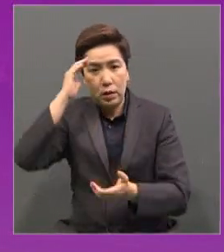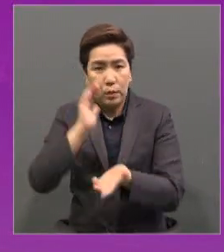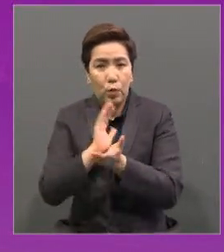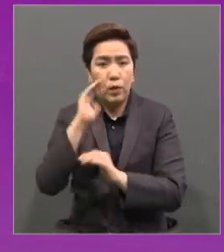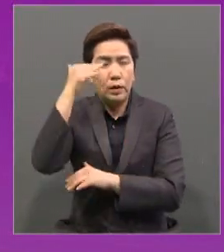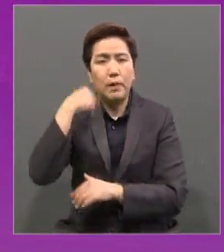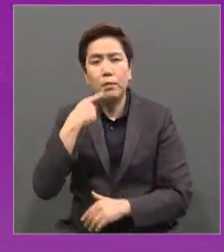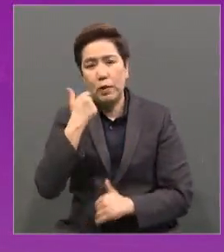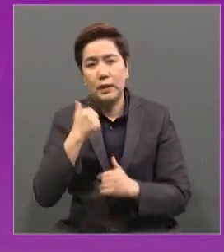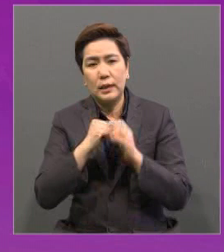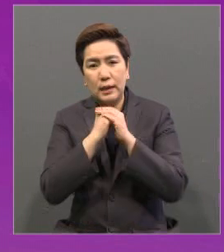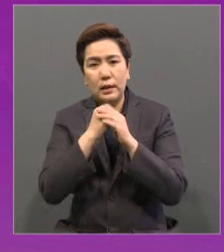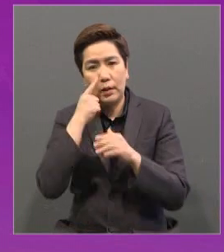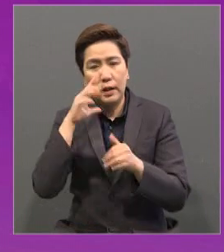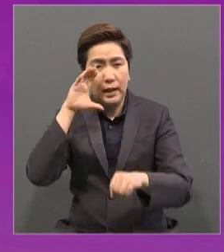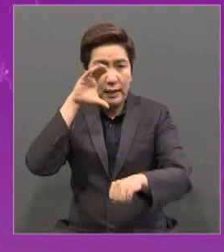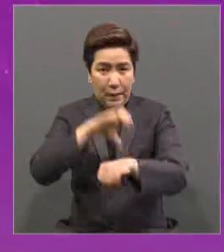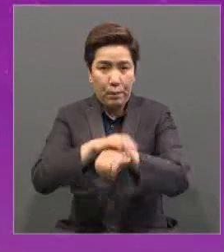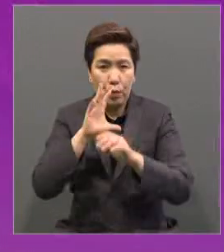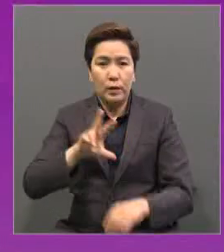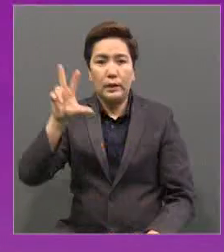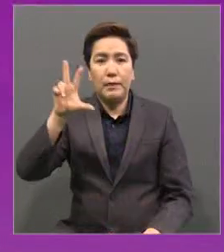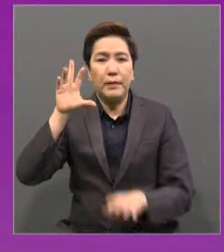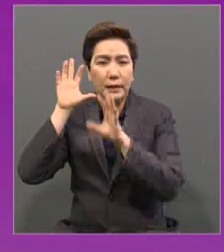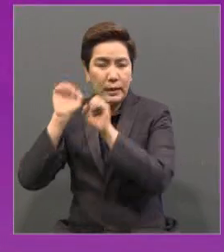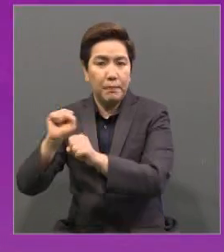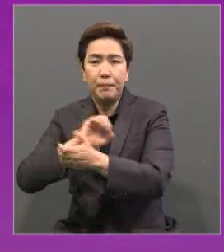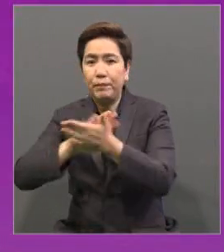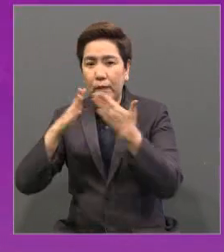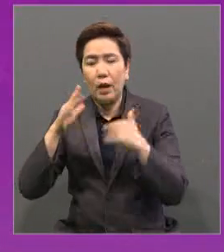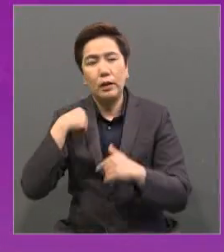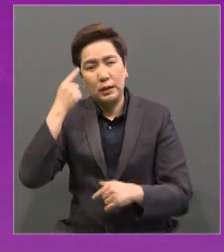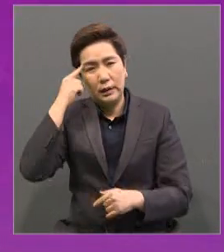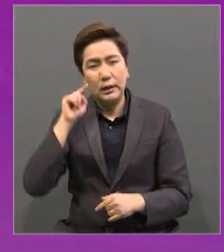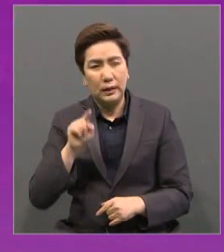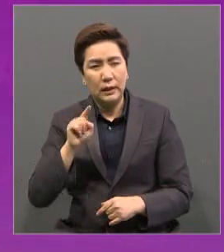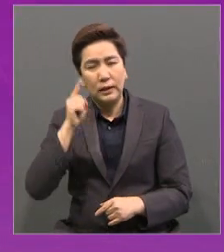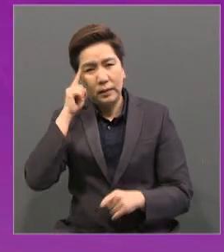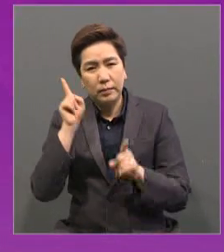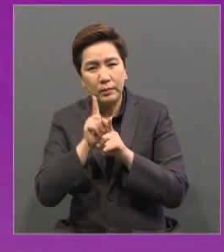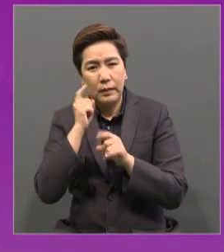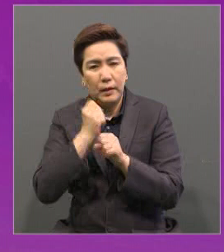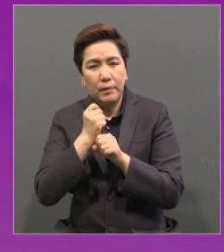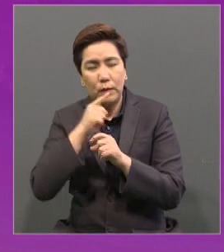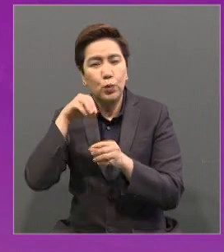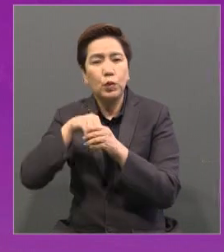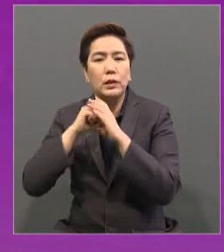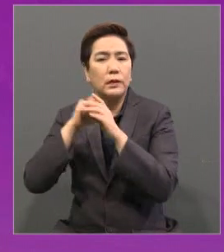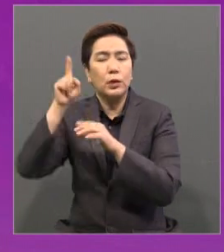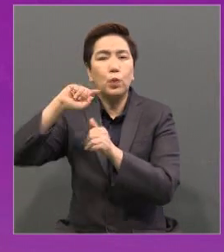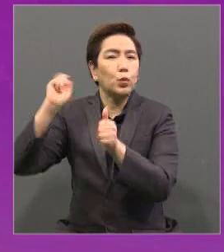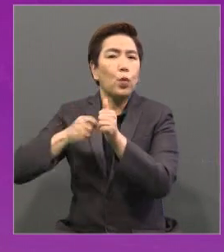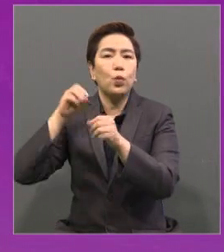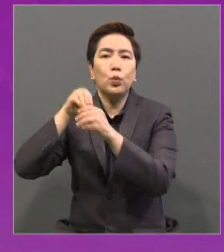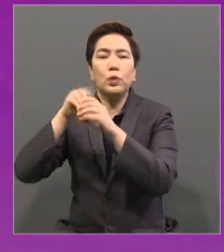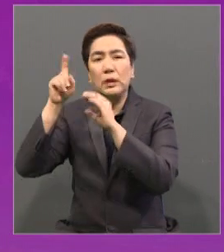ชาติยืนยันว่าทางการจีนควบคุมตัวผู้ต้องหาได้แล้วนะคะแล้วก็มีแนวโน้มว่าน่าจะเป็นการดำเนินคดีที่จีนเลยนะค